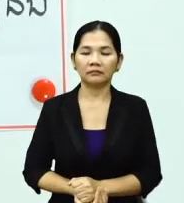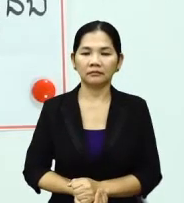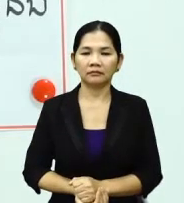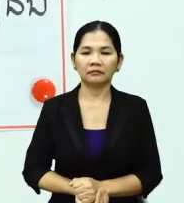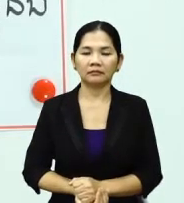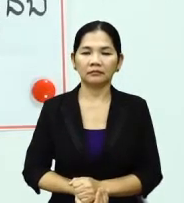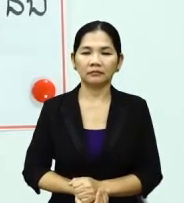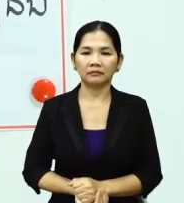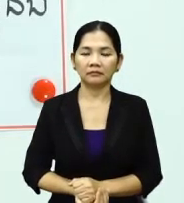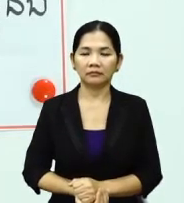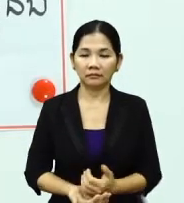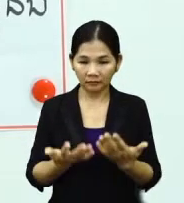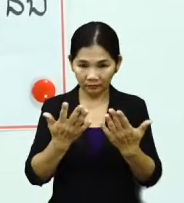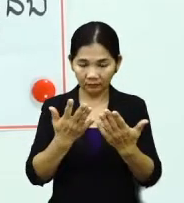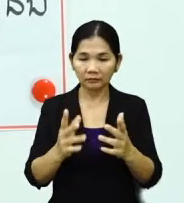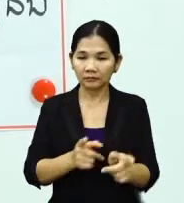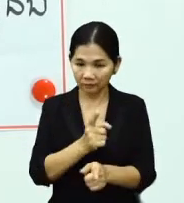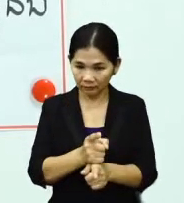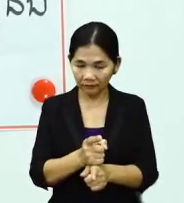tiếng mà con